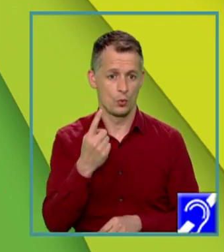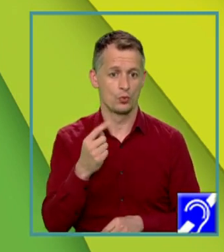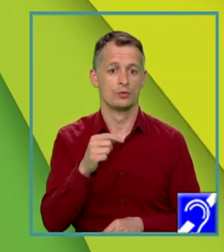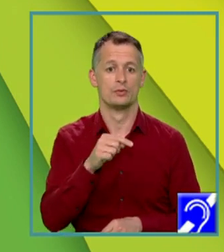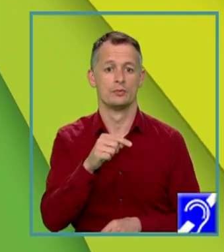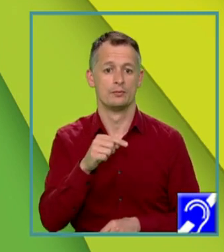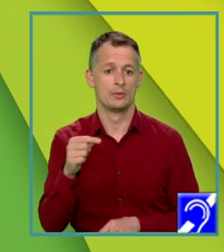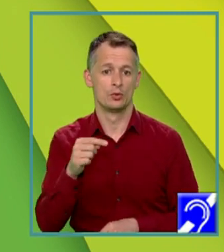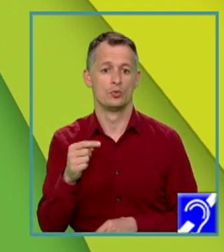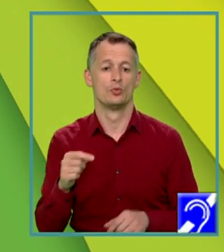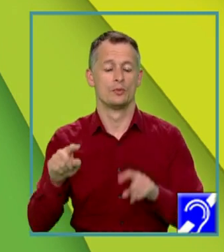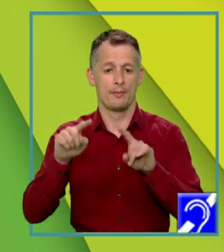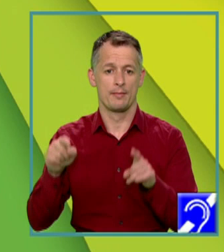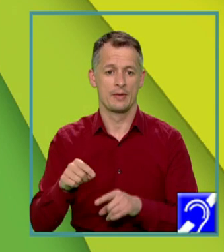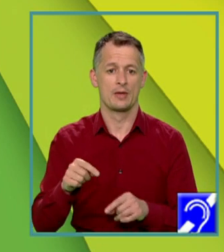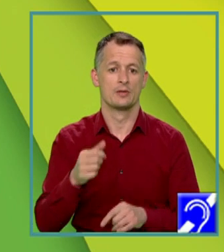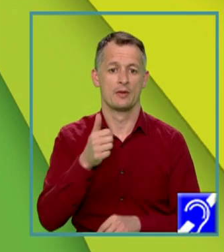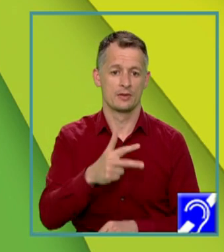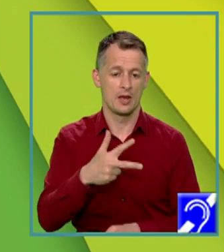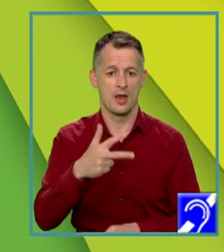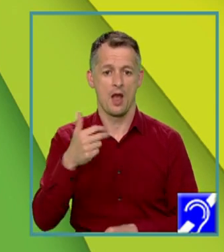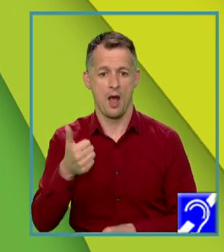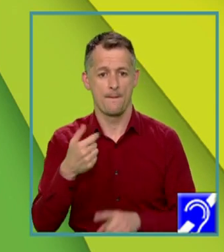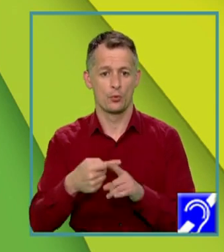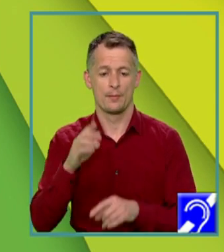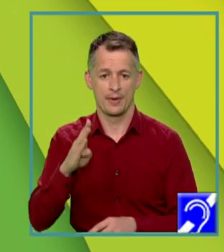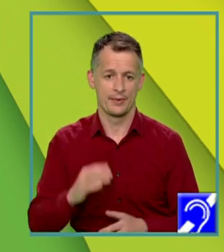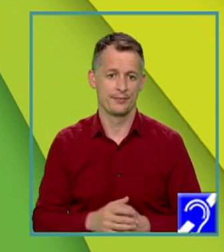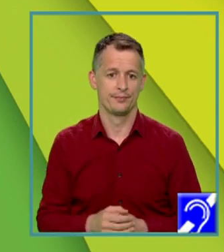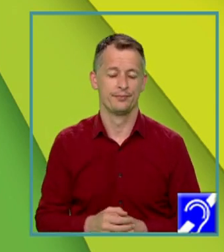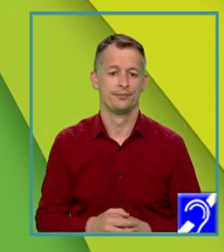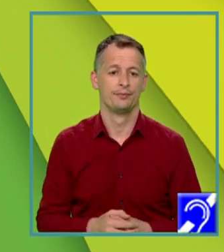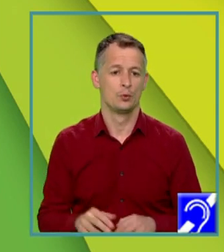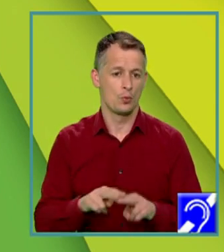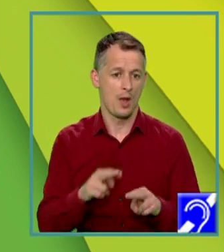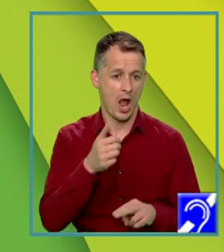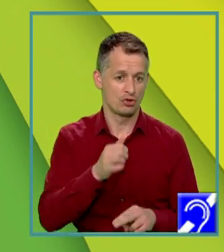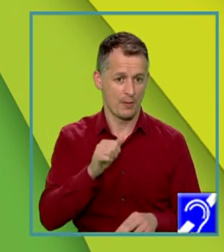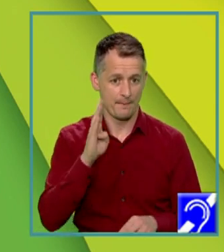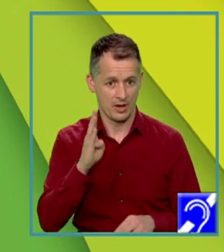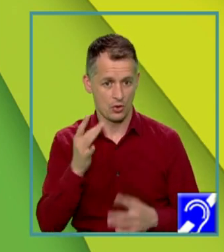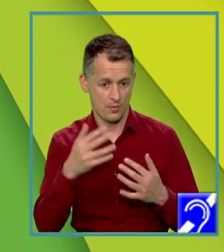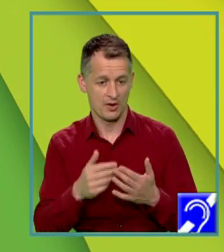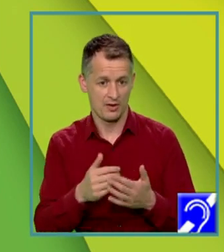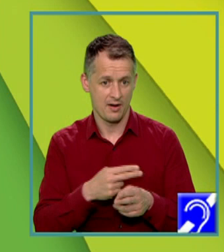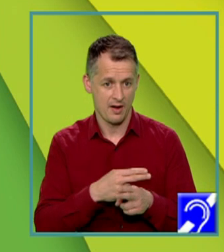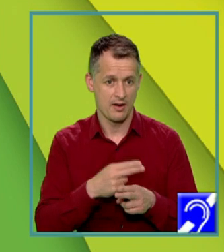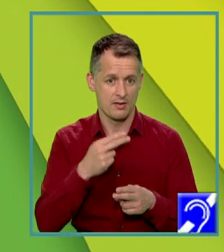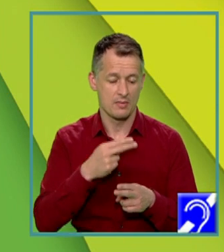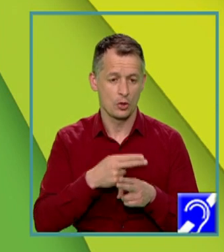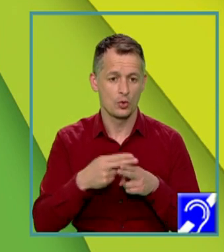minus paranteză 3-a plus b cu mașini b sunt numere naturale nenule